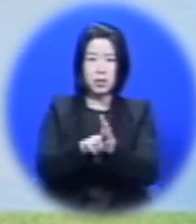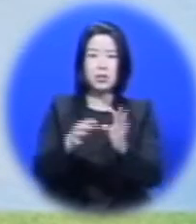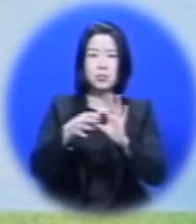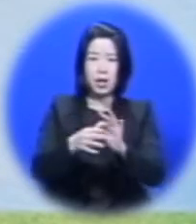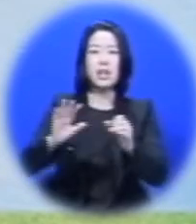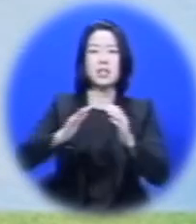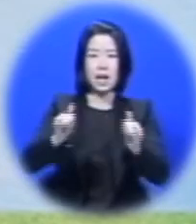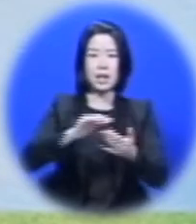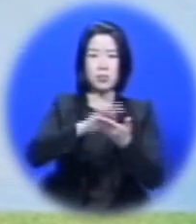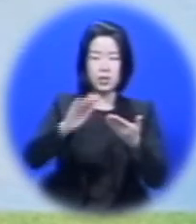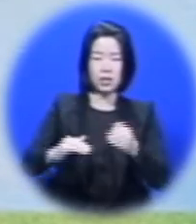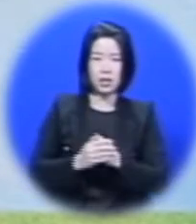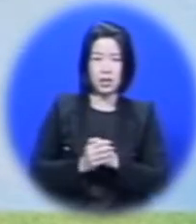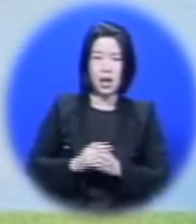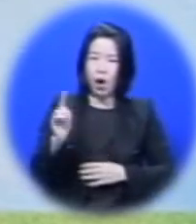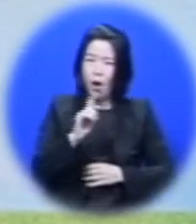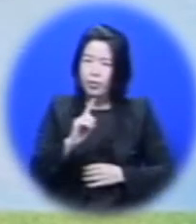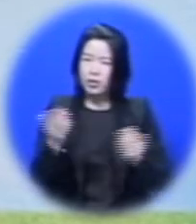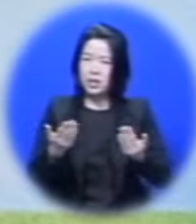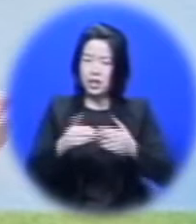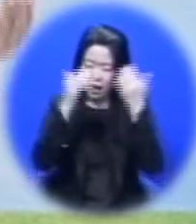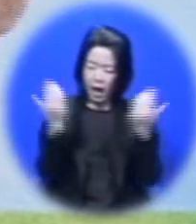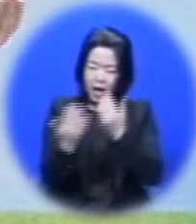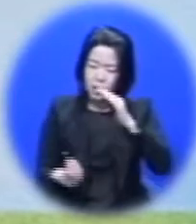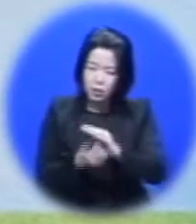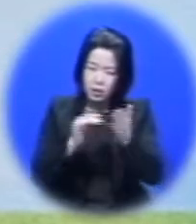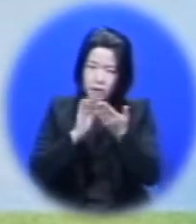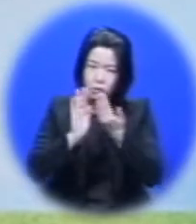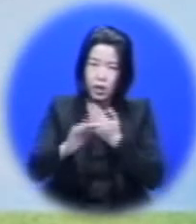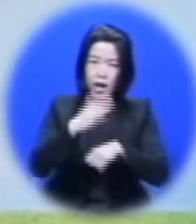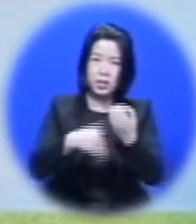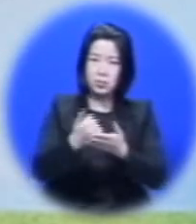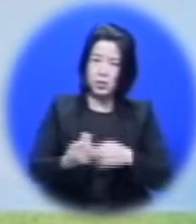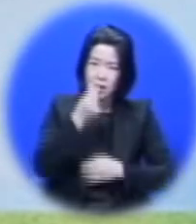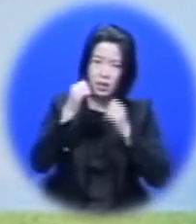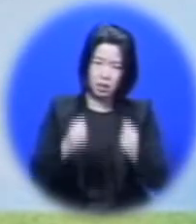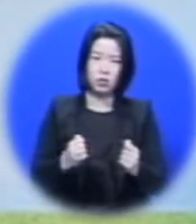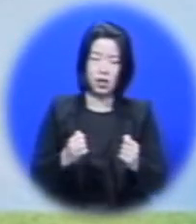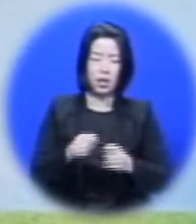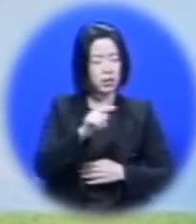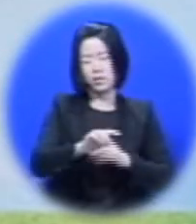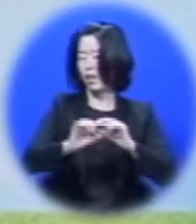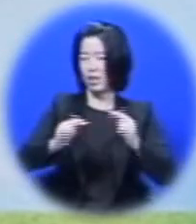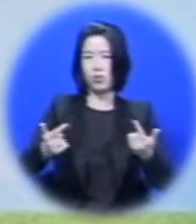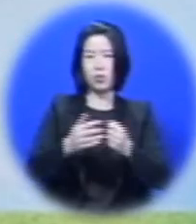거예요. 어떤 일이 다 이루어지고 난 다음에 하나님은 살아계시구나. 그게